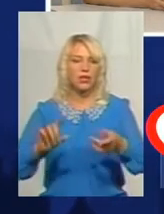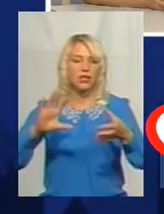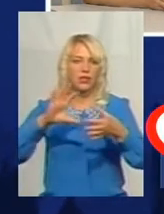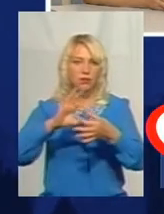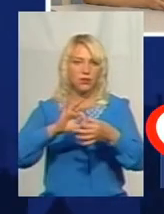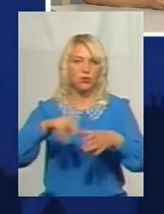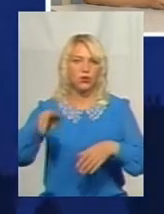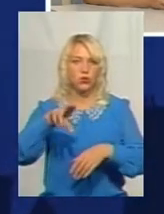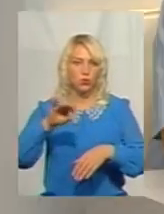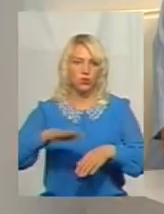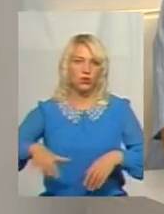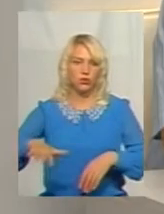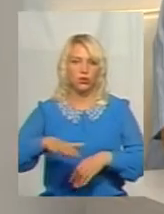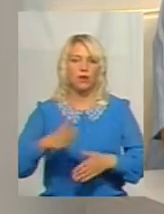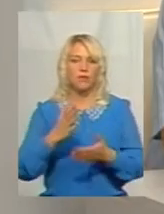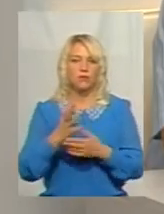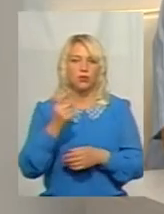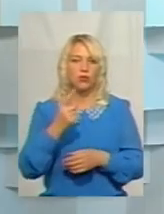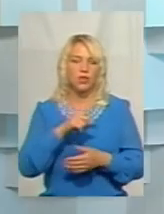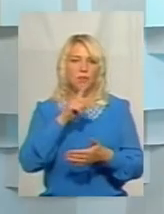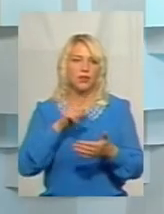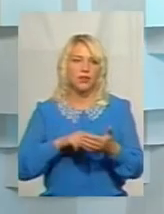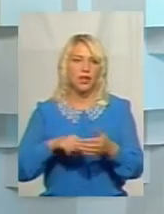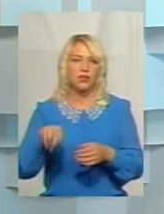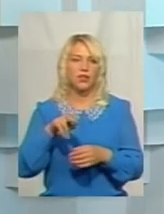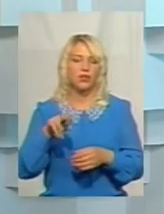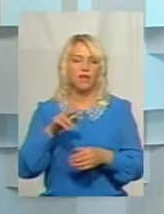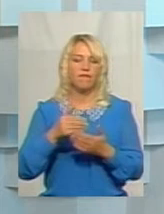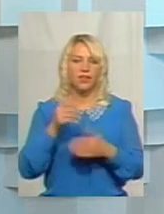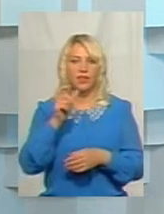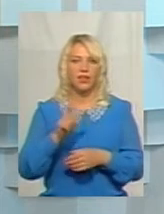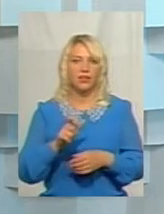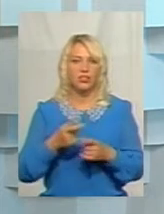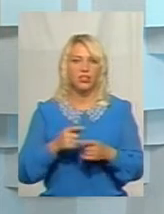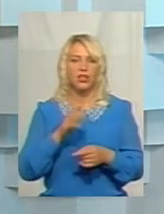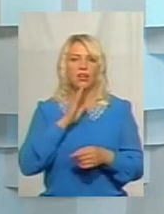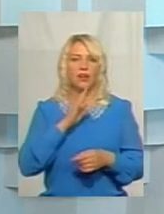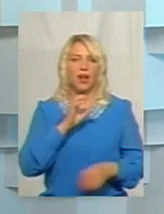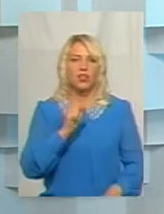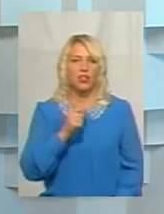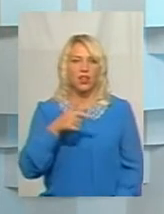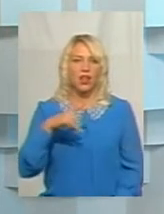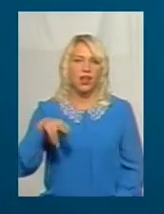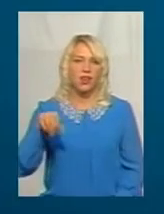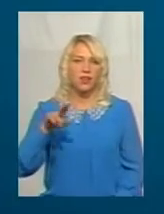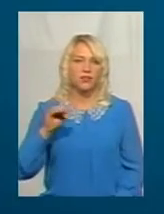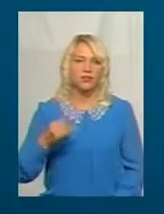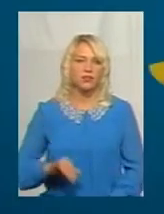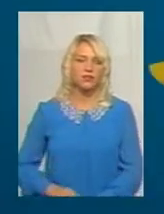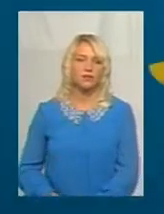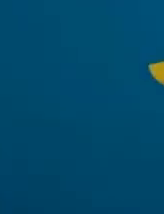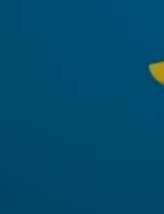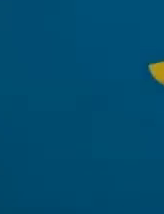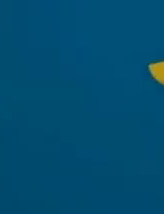території. Маємо ще одне запитання від глядача, від глядачки Анжела Гладій.